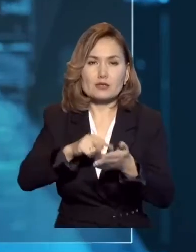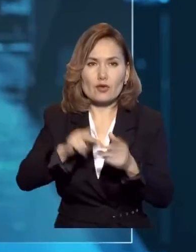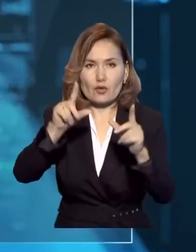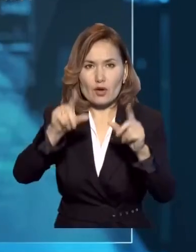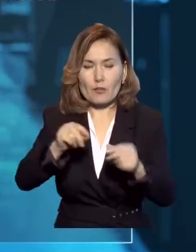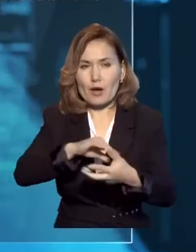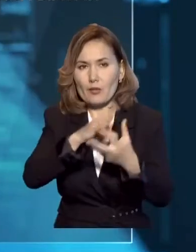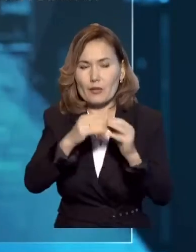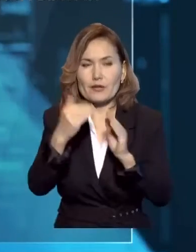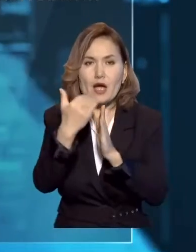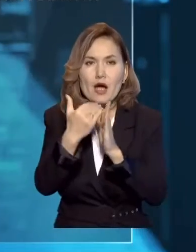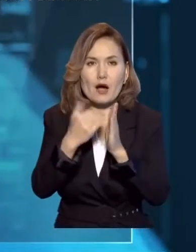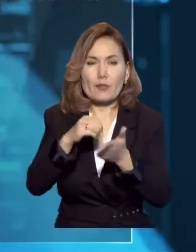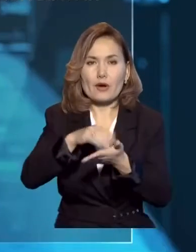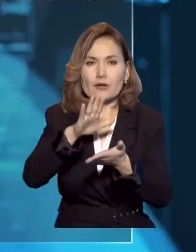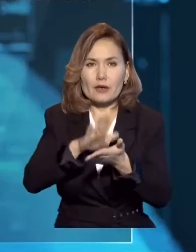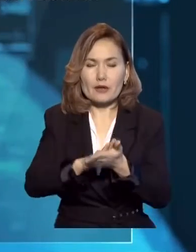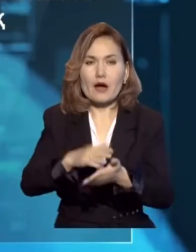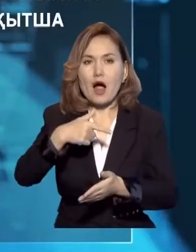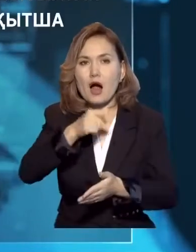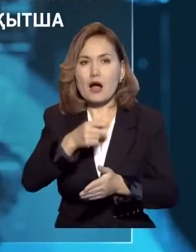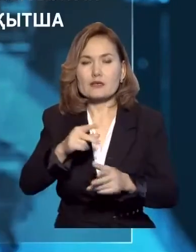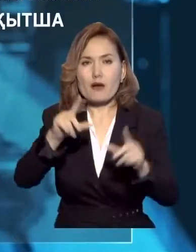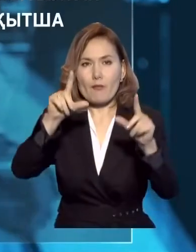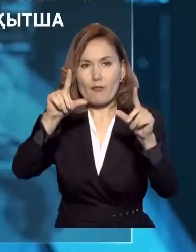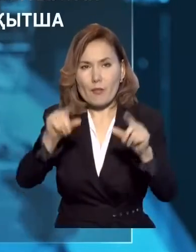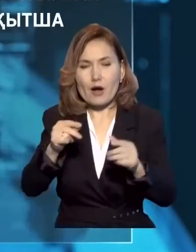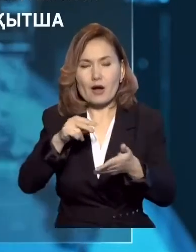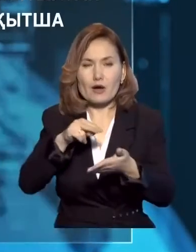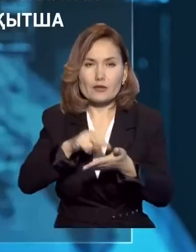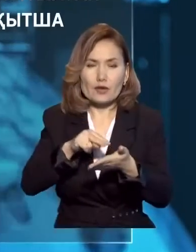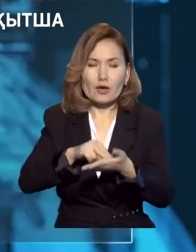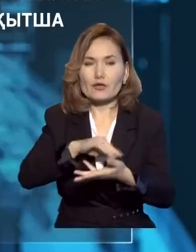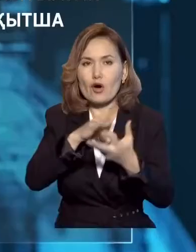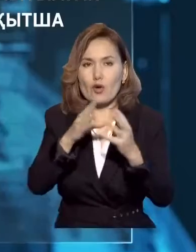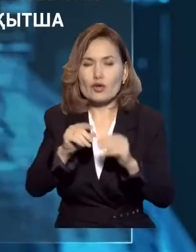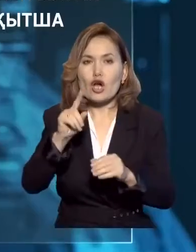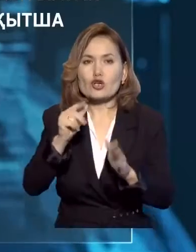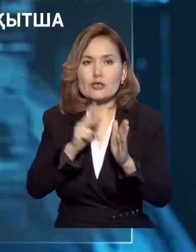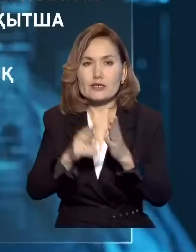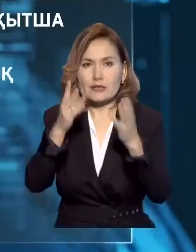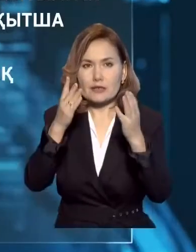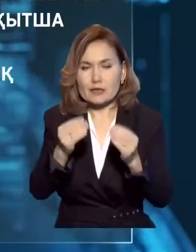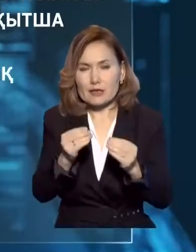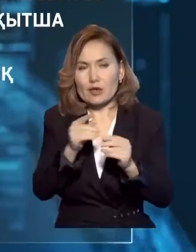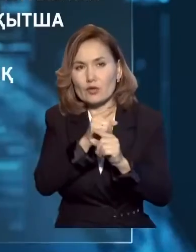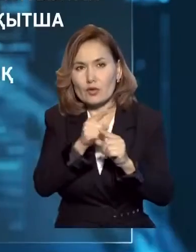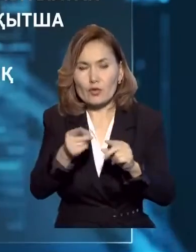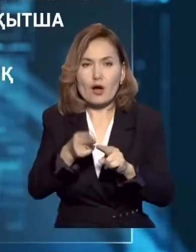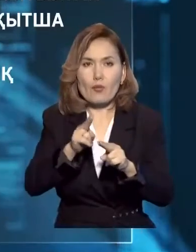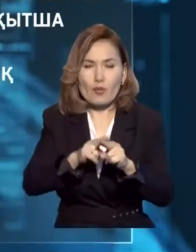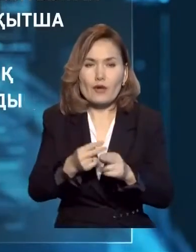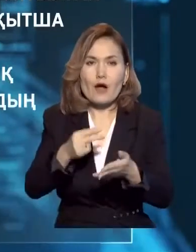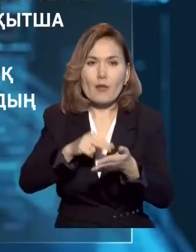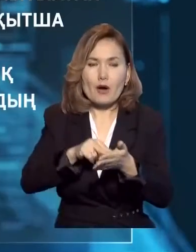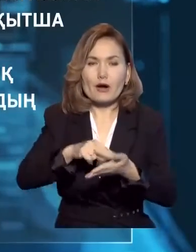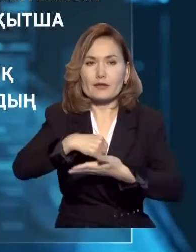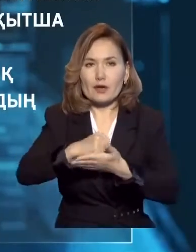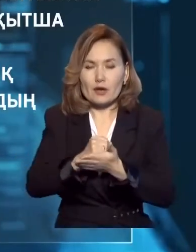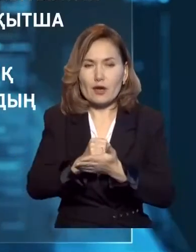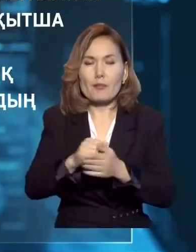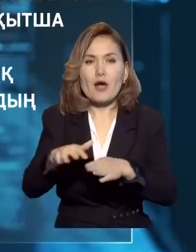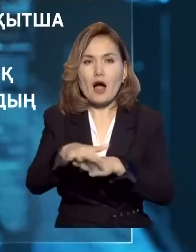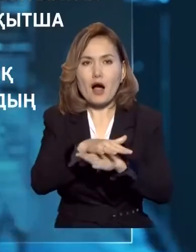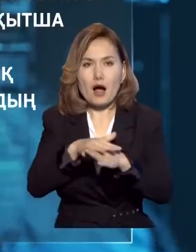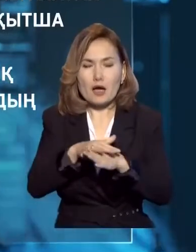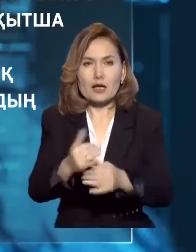кодекстің 119-шы бабына сәйкес сұйытылған газдың бағаларын 180 күнге уақытша бағалық реттеуді енгізуді тапсырамын. Облыстарда халық